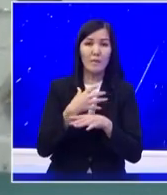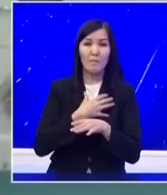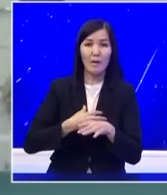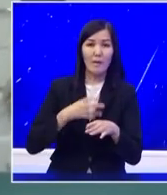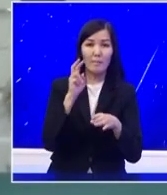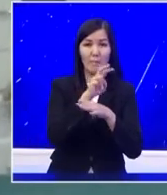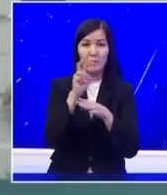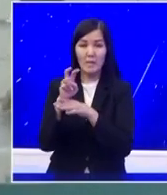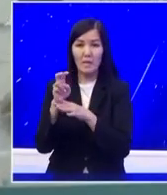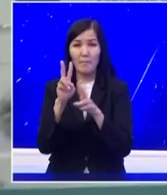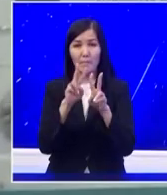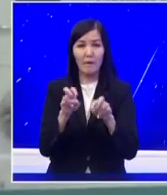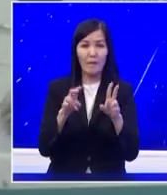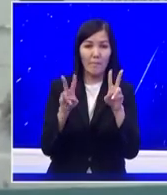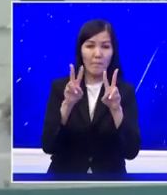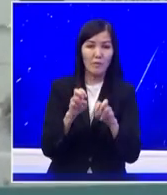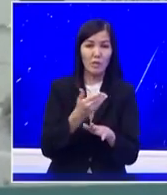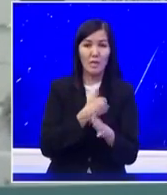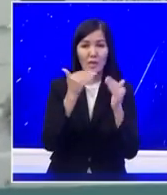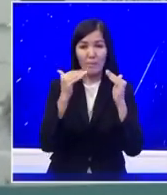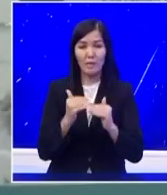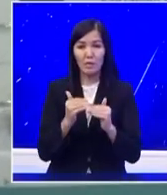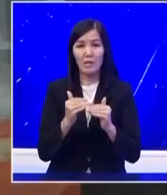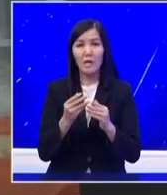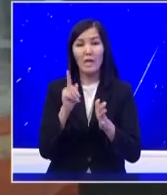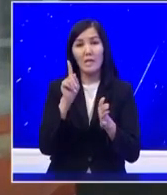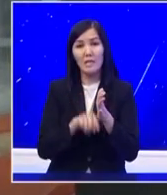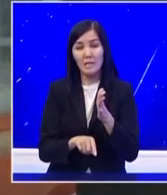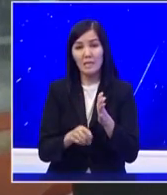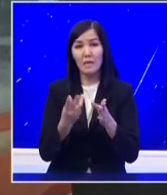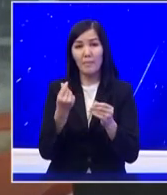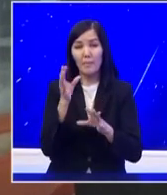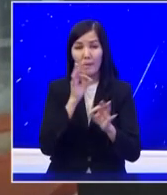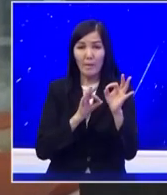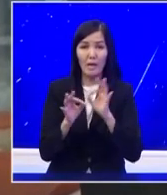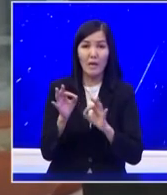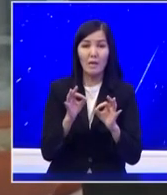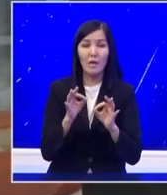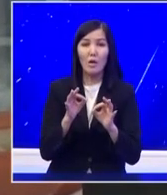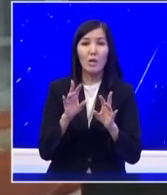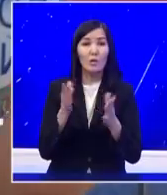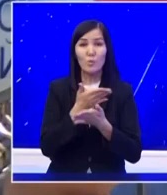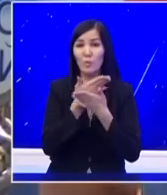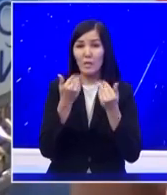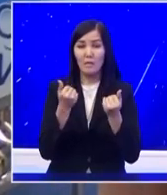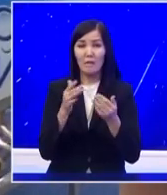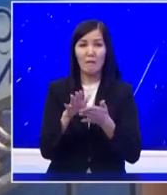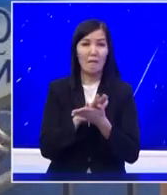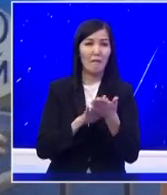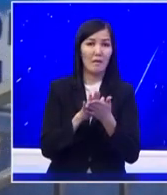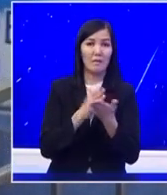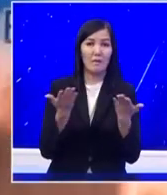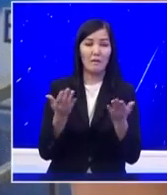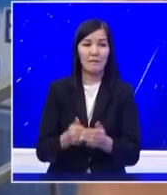по талдыкурганским аптекам в поисках жаропонижающих и недорогих противовирусных препаратов. Но заветных лекарств нет нигде.